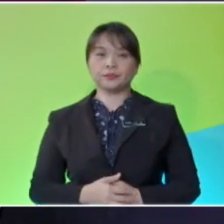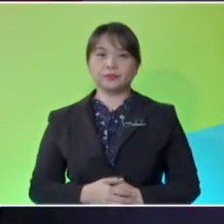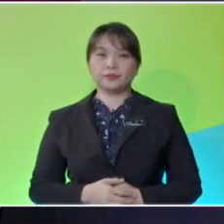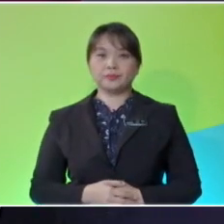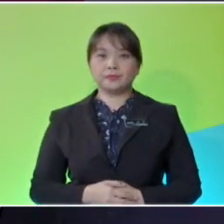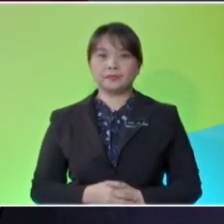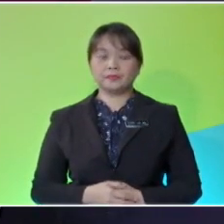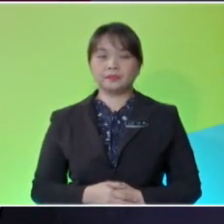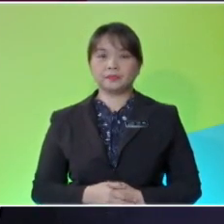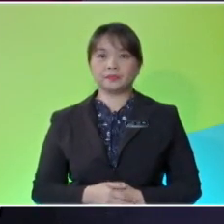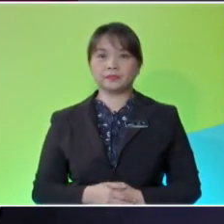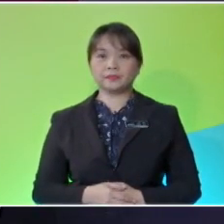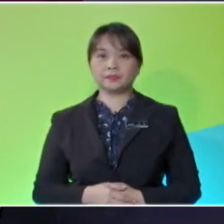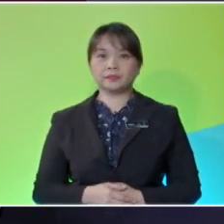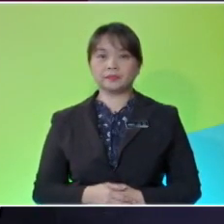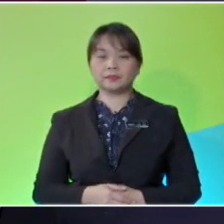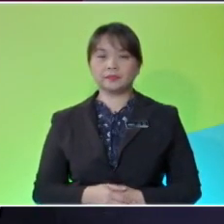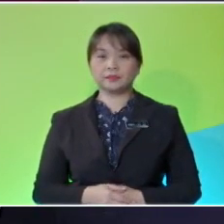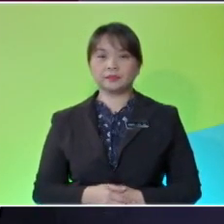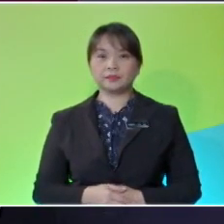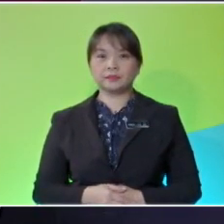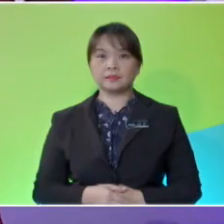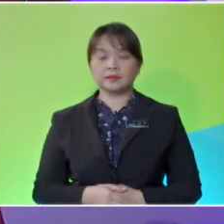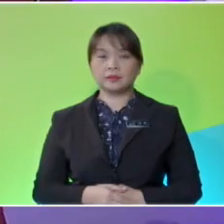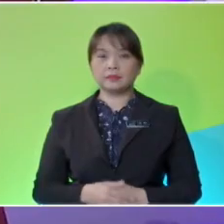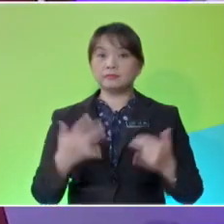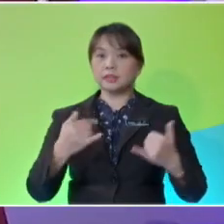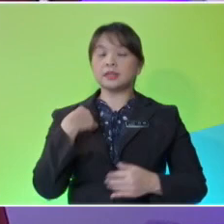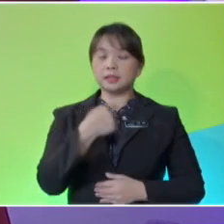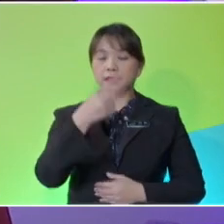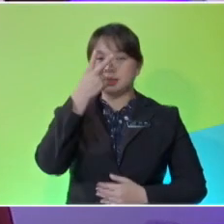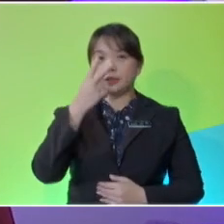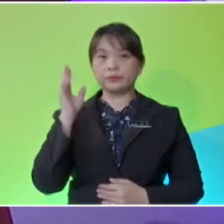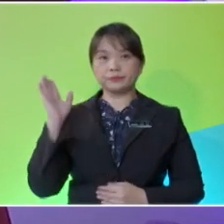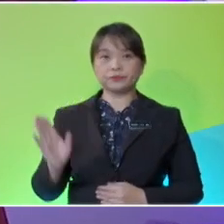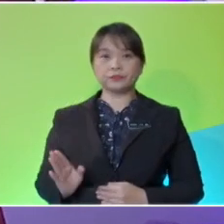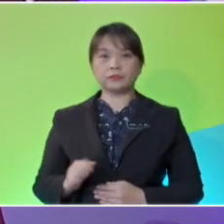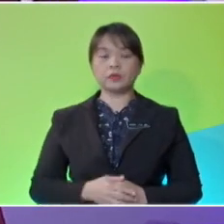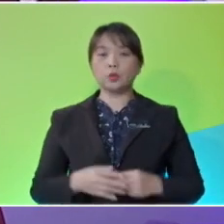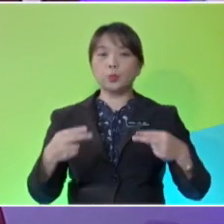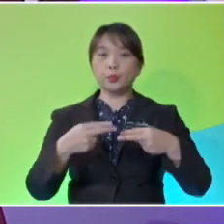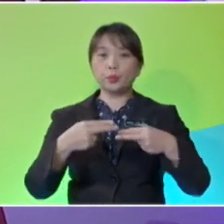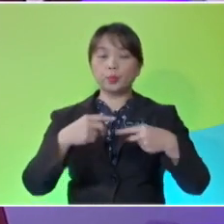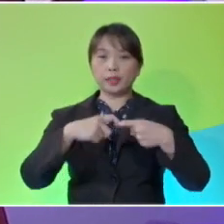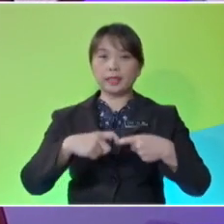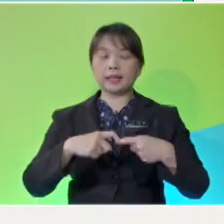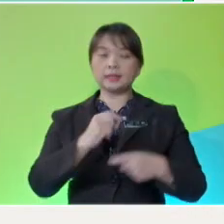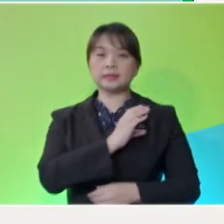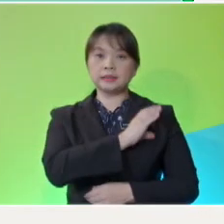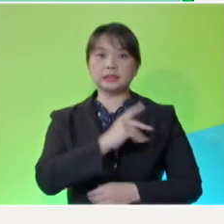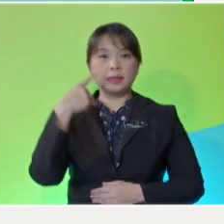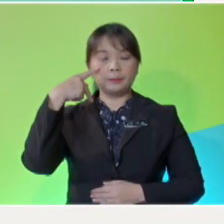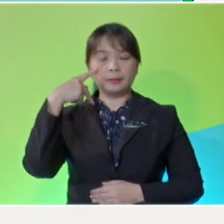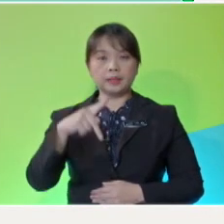saya akan teruskan Oke saya akan menuliskan Bagaimana rangkaian tentang hubungkai ciri pandang darah budaya